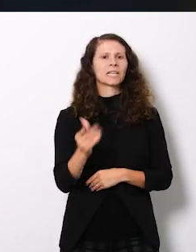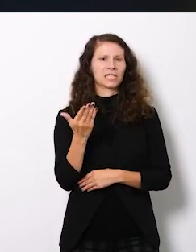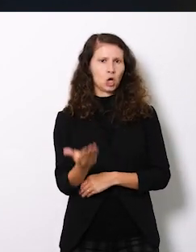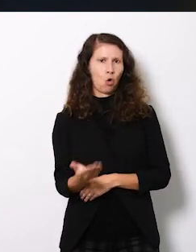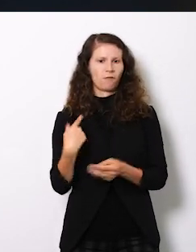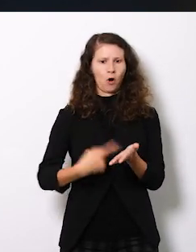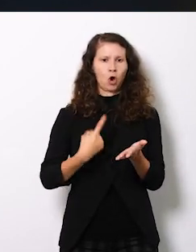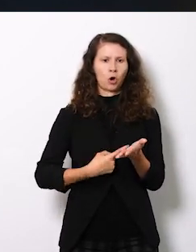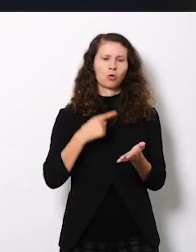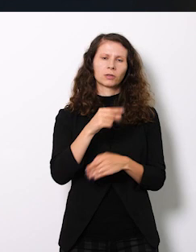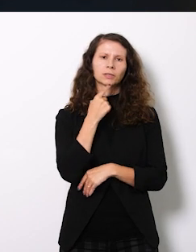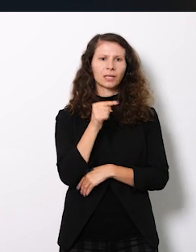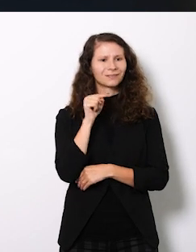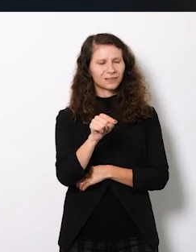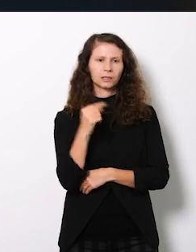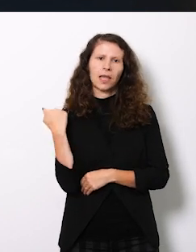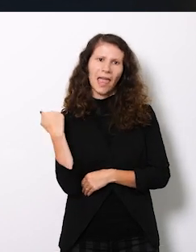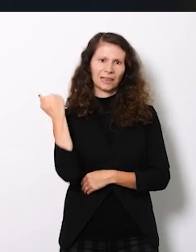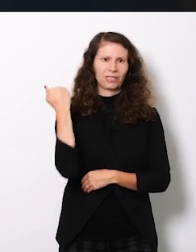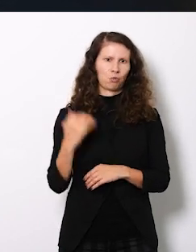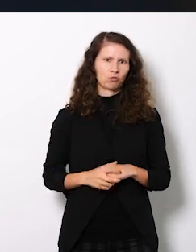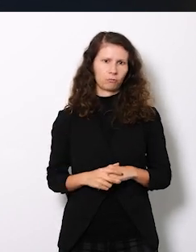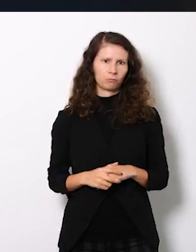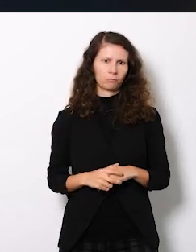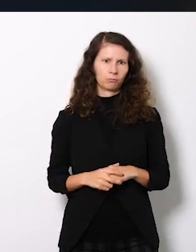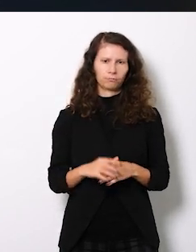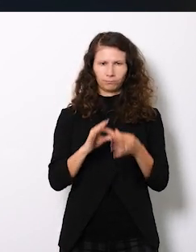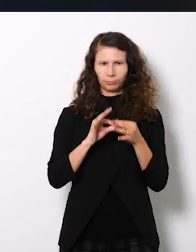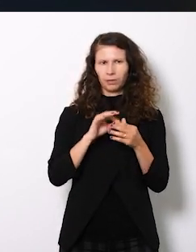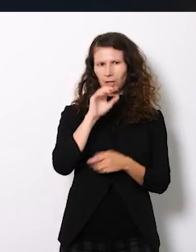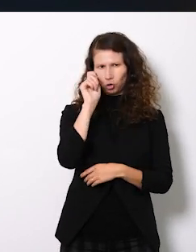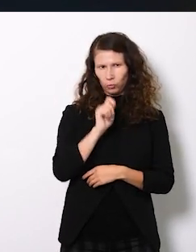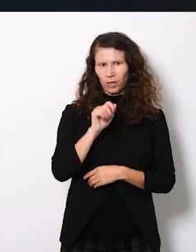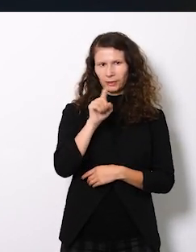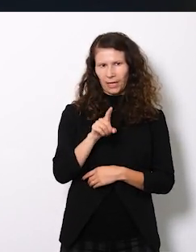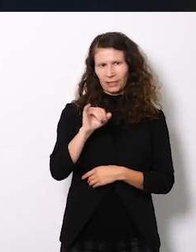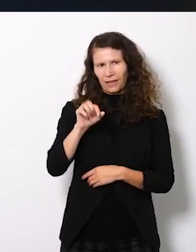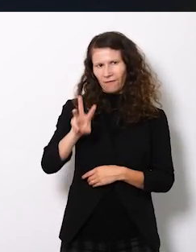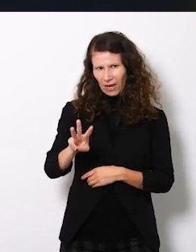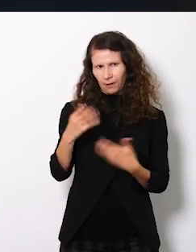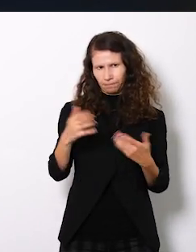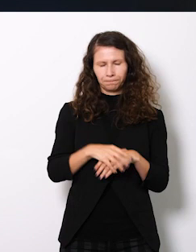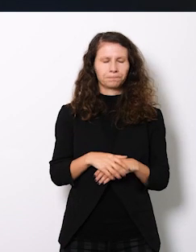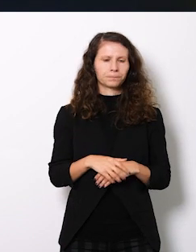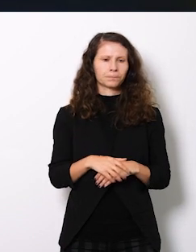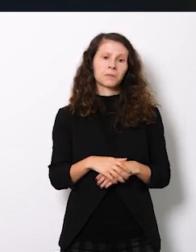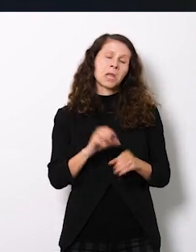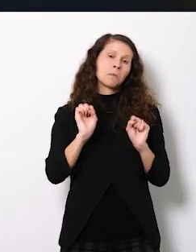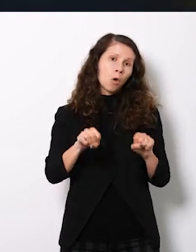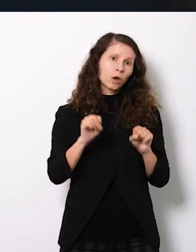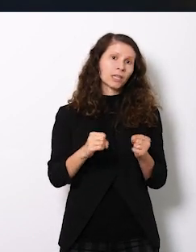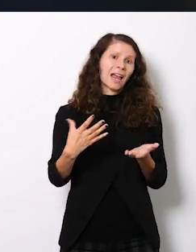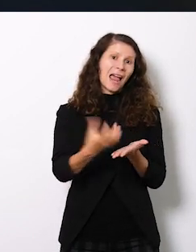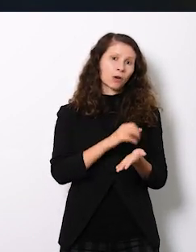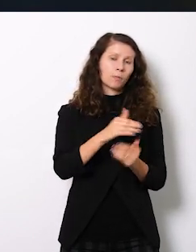Mindestlohns als eine Entlastung gerechnet, bei der Studie des ZEW. Das mag vielleicht eine Erhöhung des Einkommens der